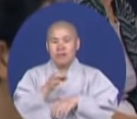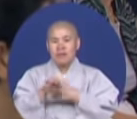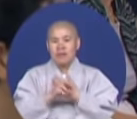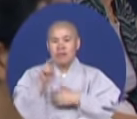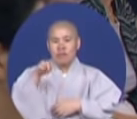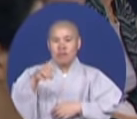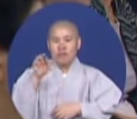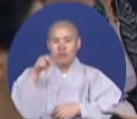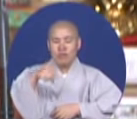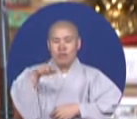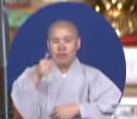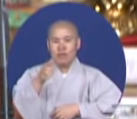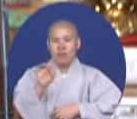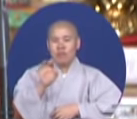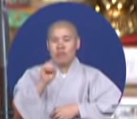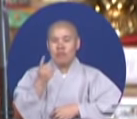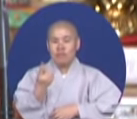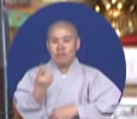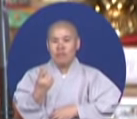무유공포예요.